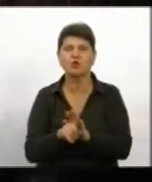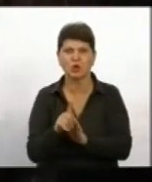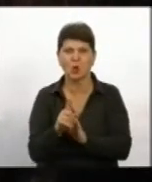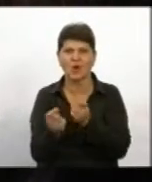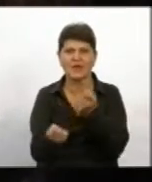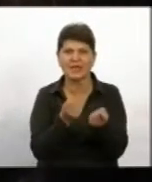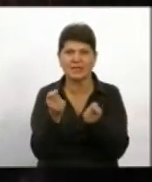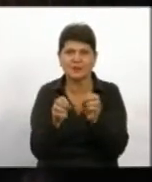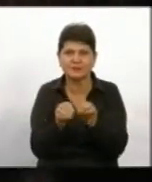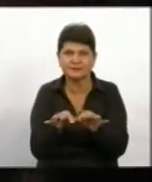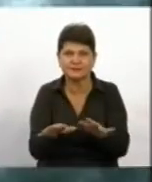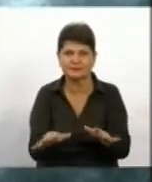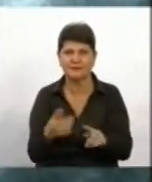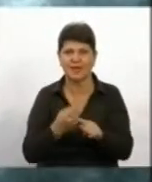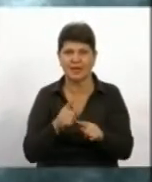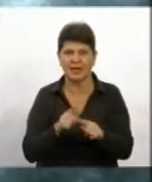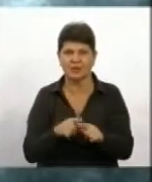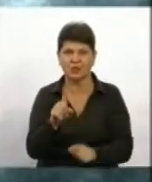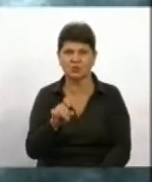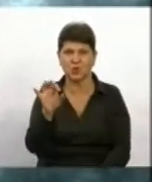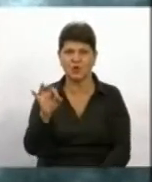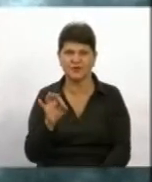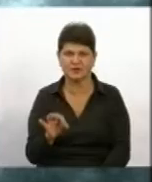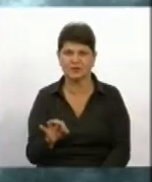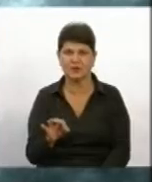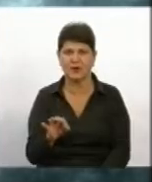дрібні кальцинати, це 100% прояв